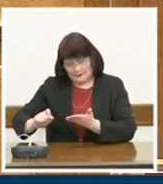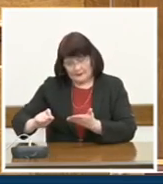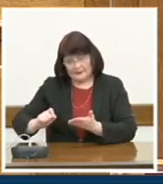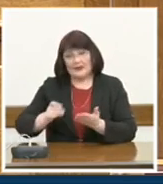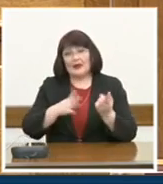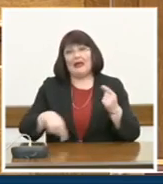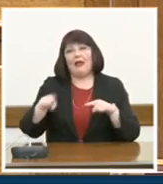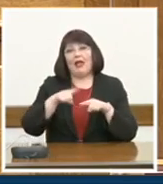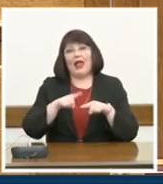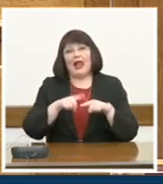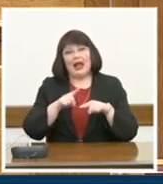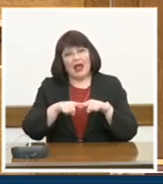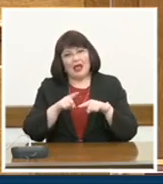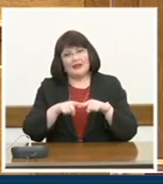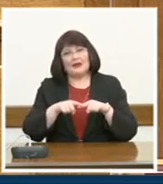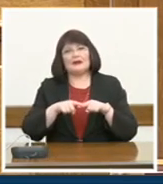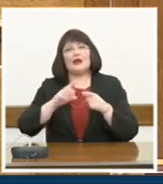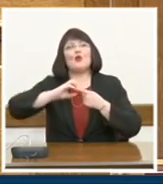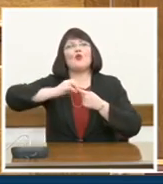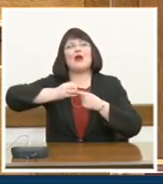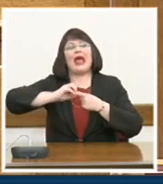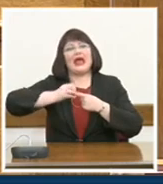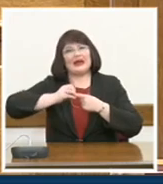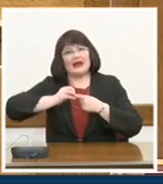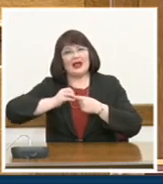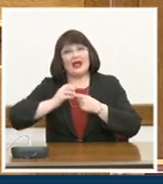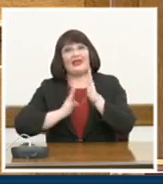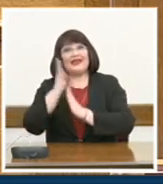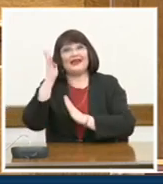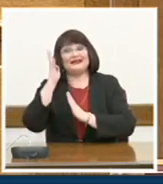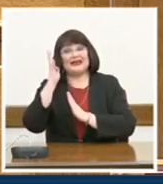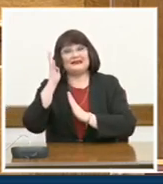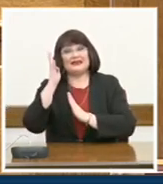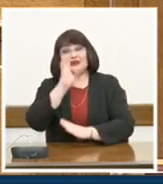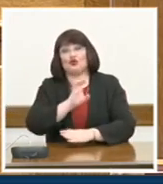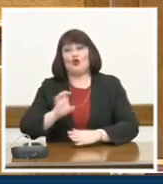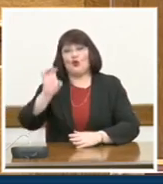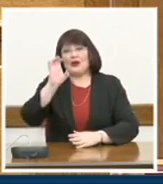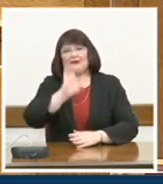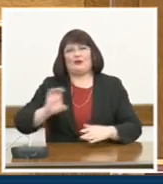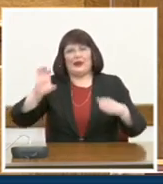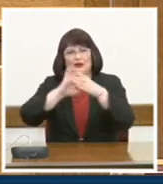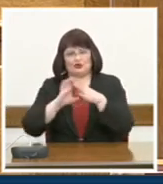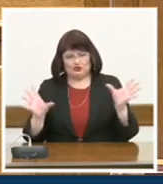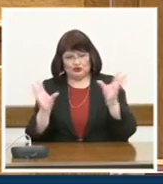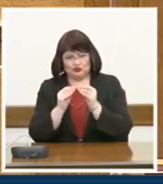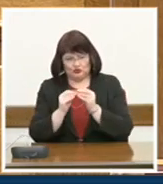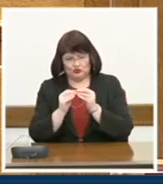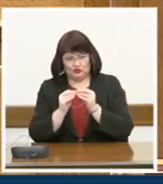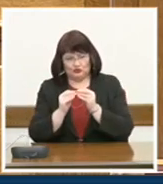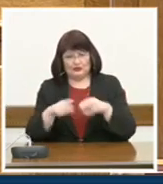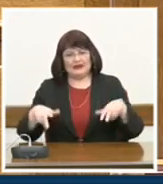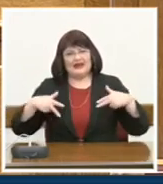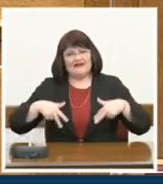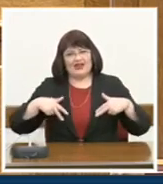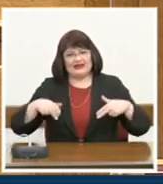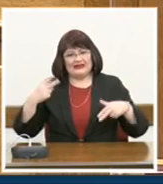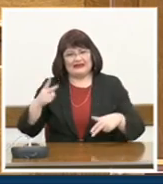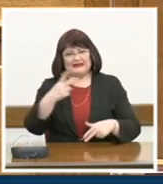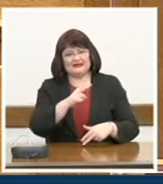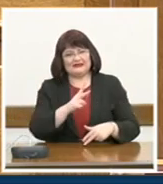η Ουγγαρία, αλλά συνολικά 14 χώρες της Ευρωπαϊκής Ένωσης και οι κυβερνήσεις τους